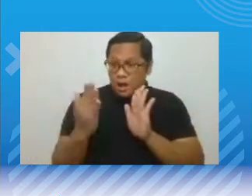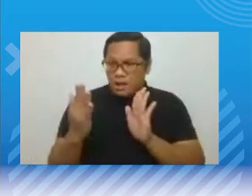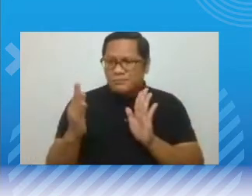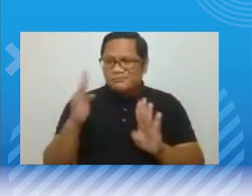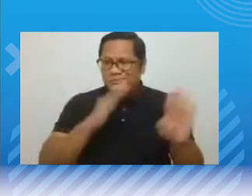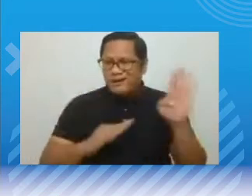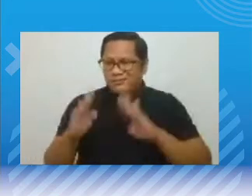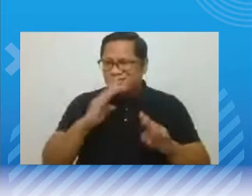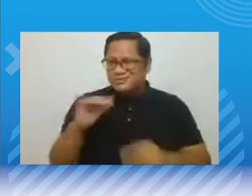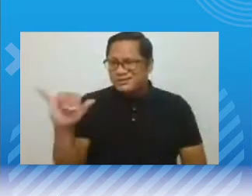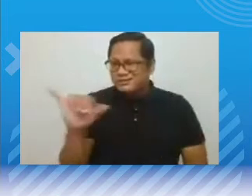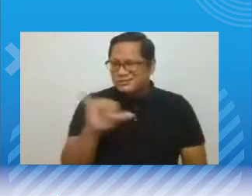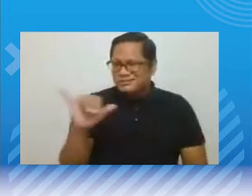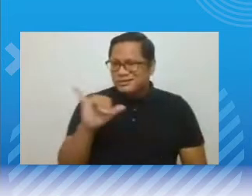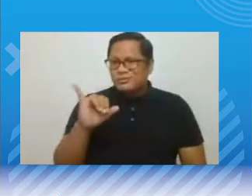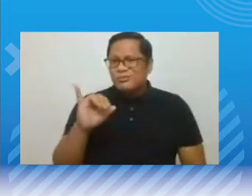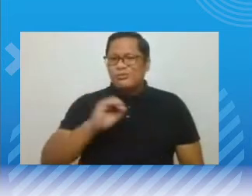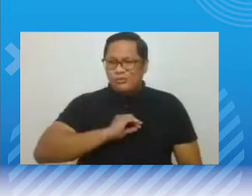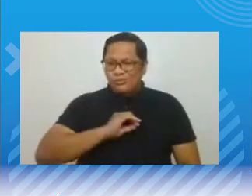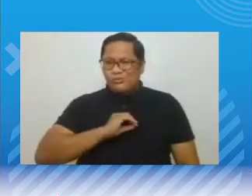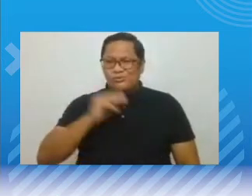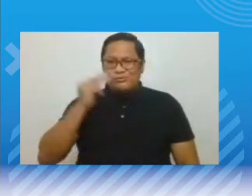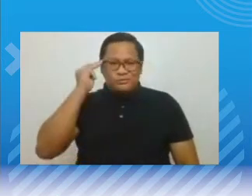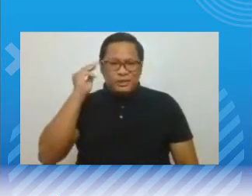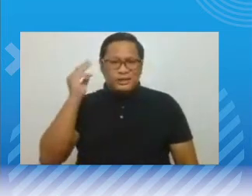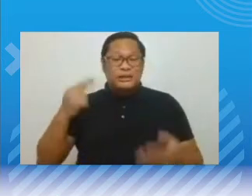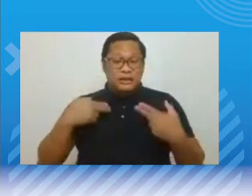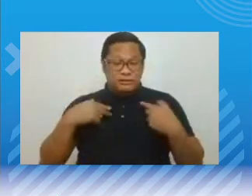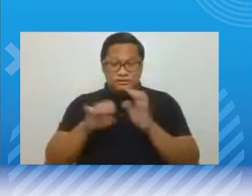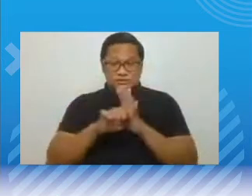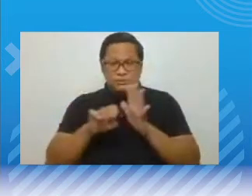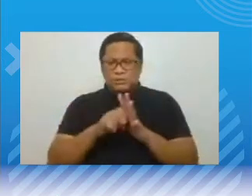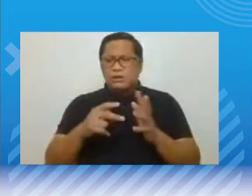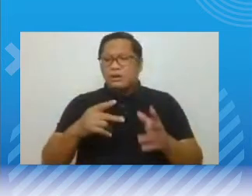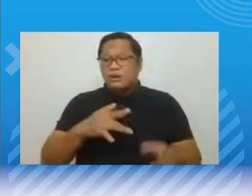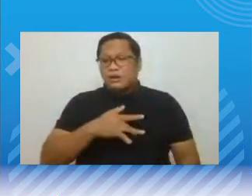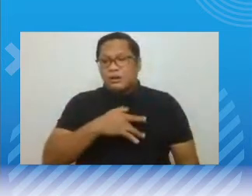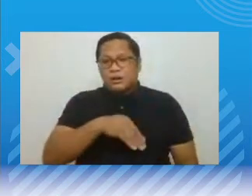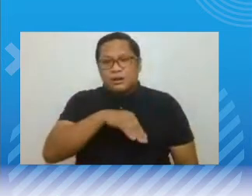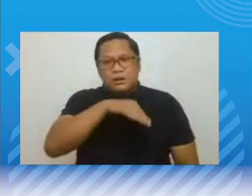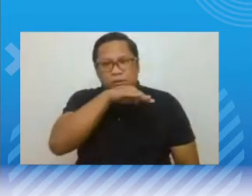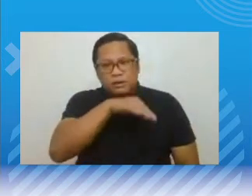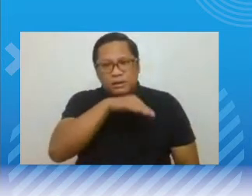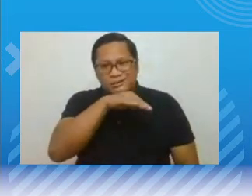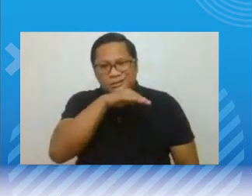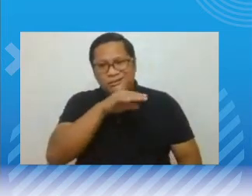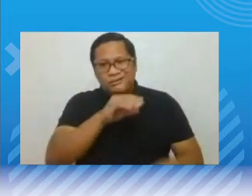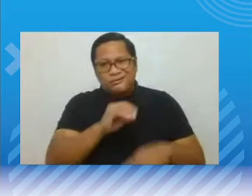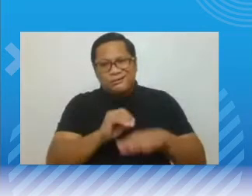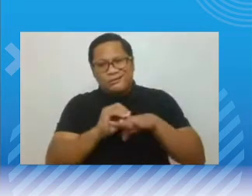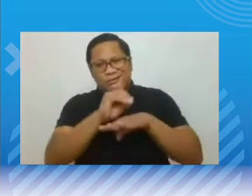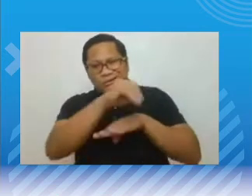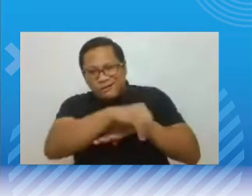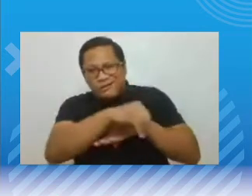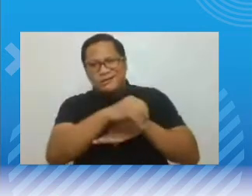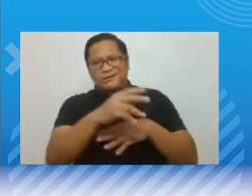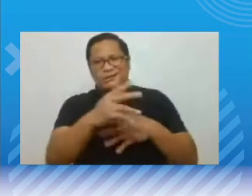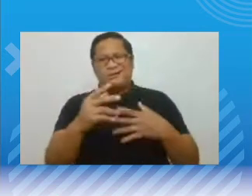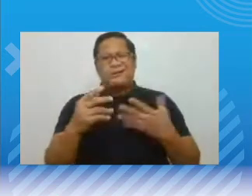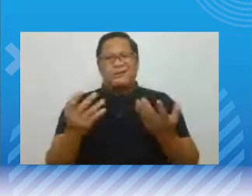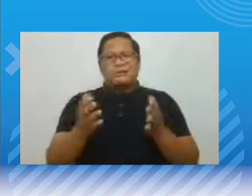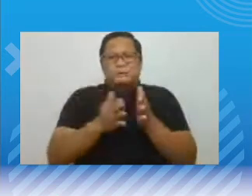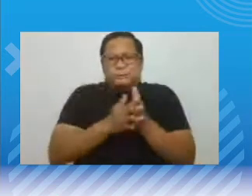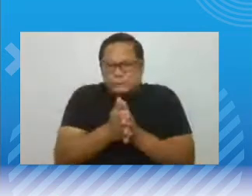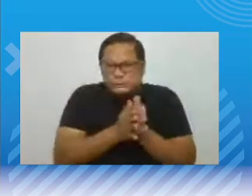health. Especially kapag nasi-stretch tayo or napapagod tayo or nasusobrahan tayo ng pag-exert nito.